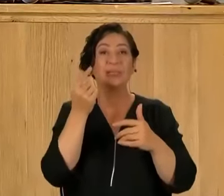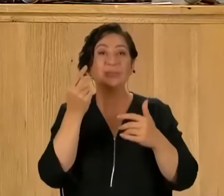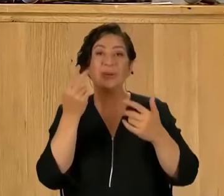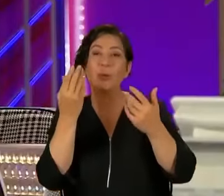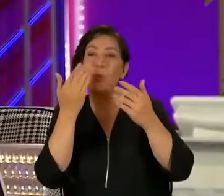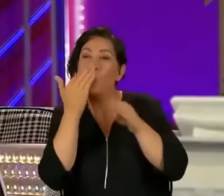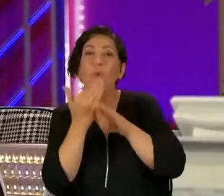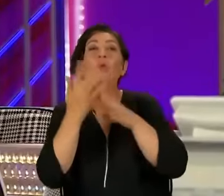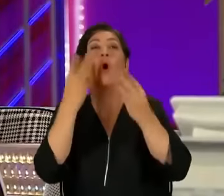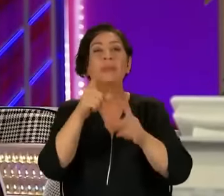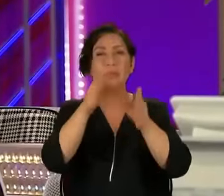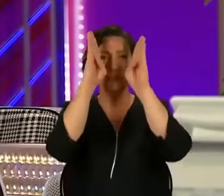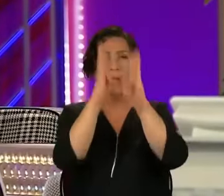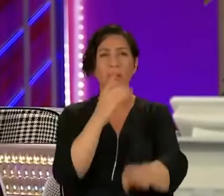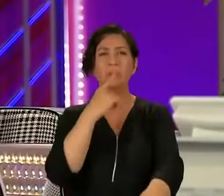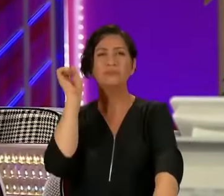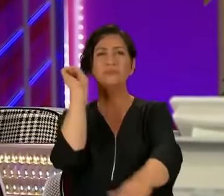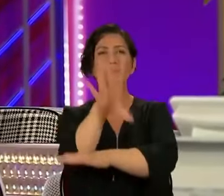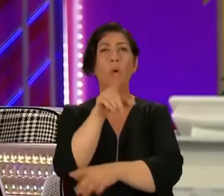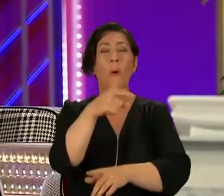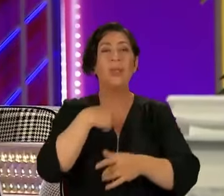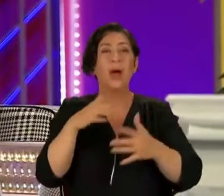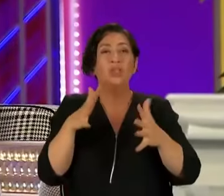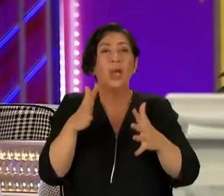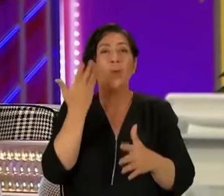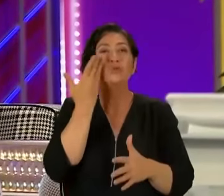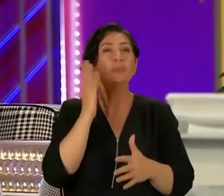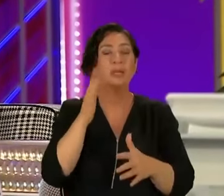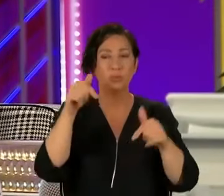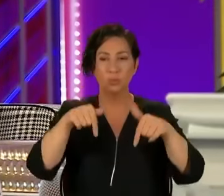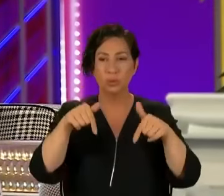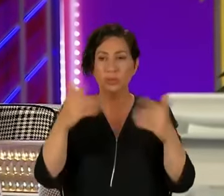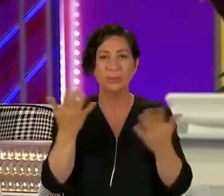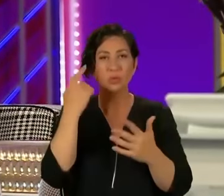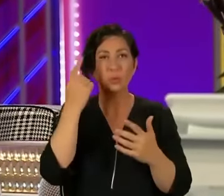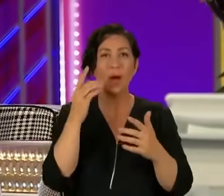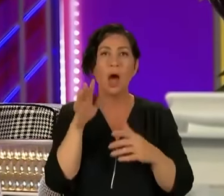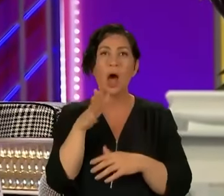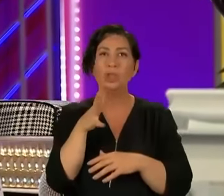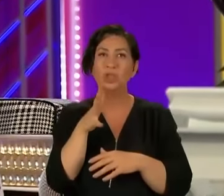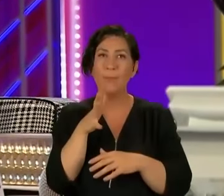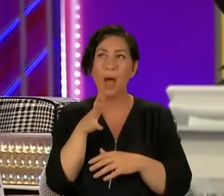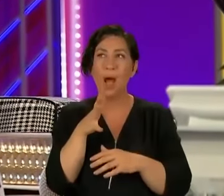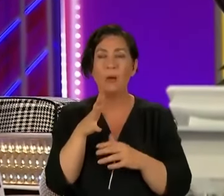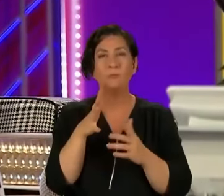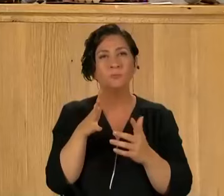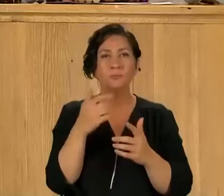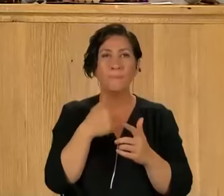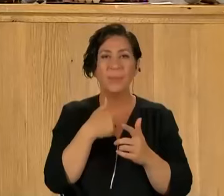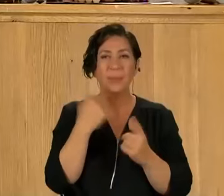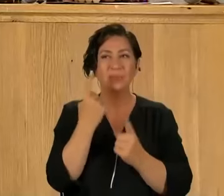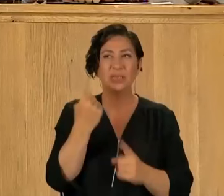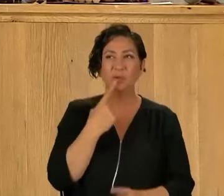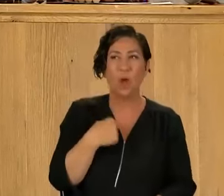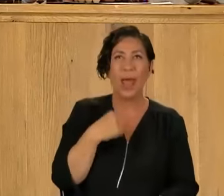olan şeyleri sen direkt söylüyordun ve o benim acayip hoşuma gidiyordu. Ama bugün şey düşündüm. Ya acaba bana da bir